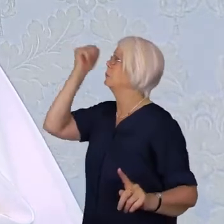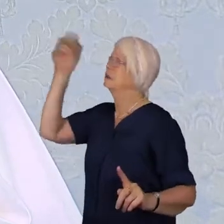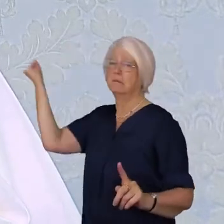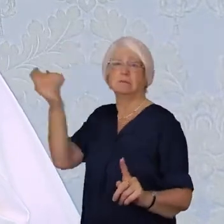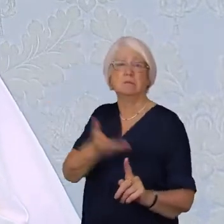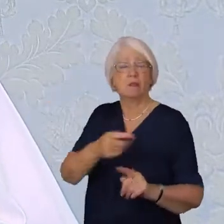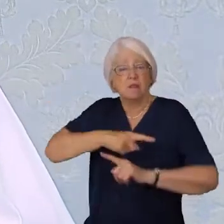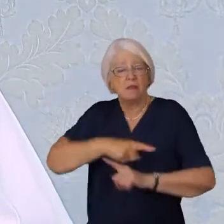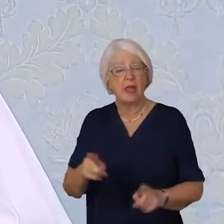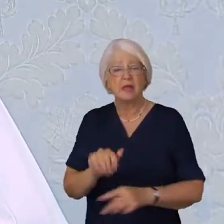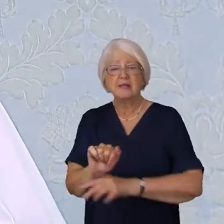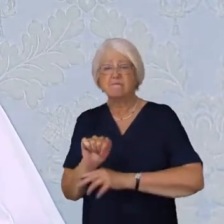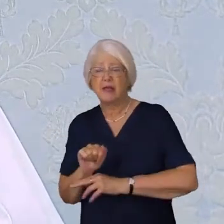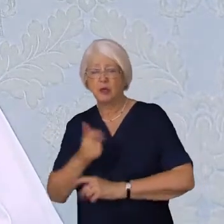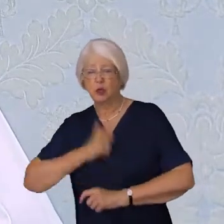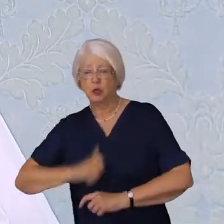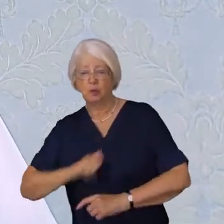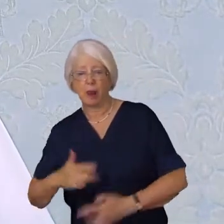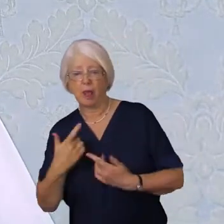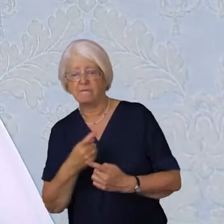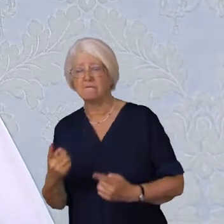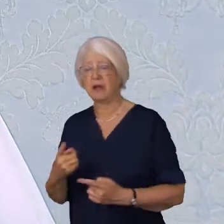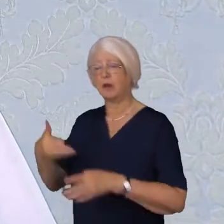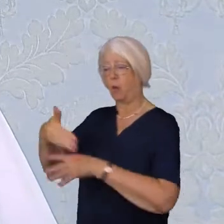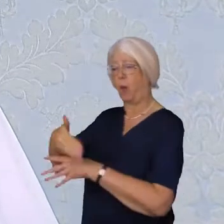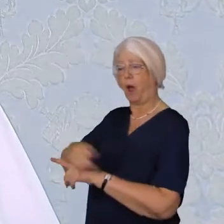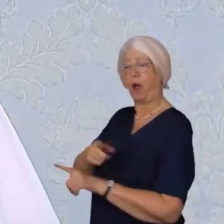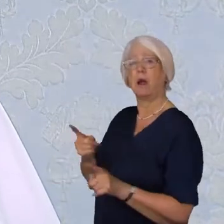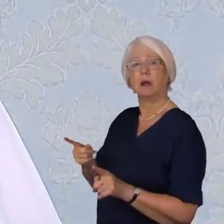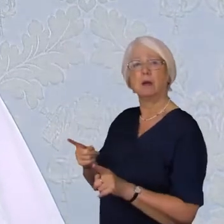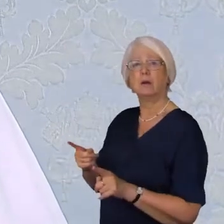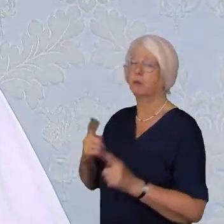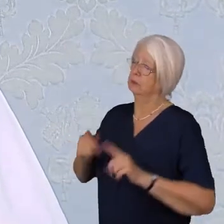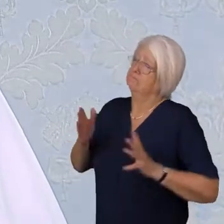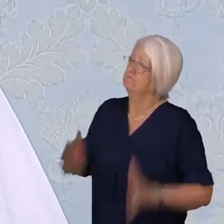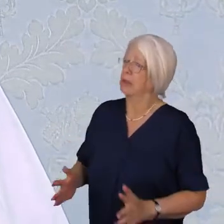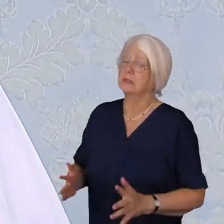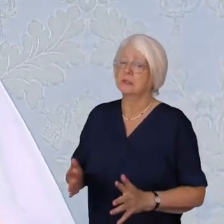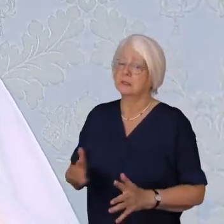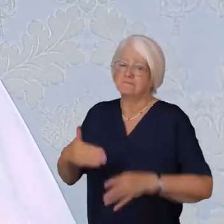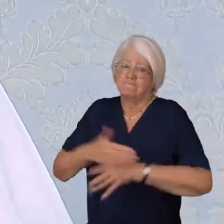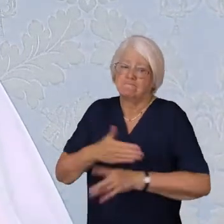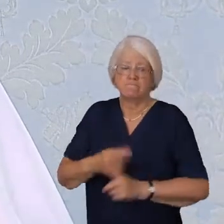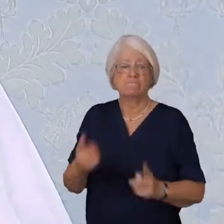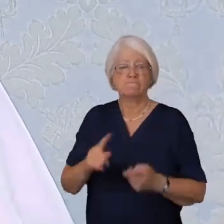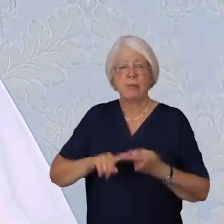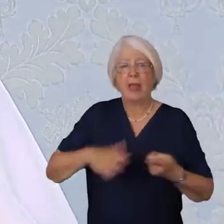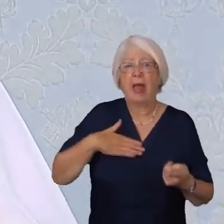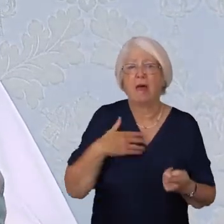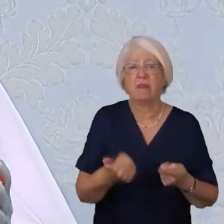la dignità del lavoro. Su questo si investa, sulla salute, sul